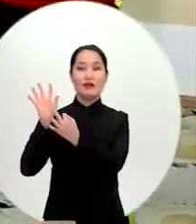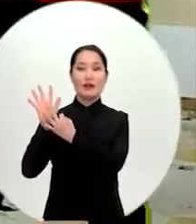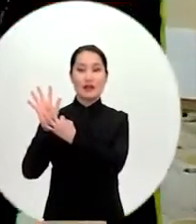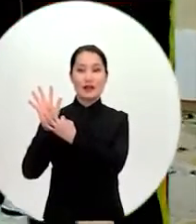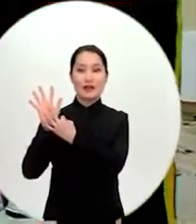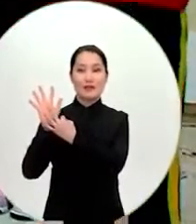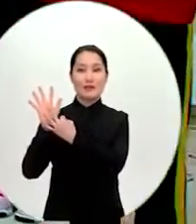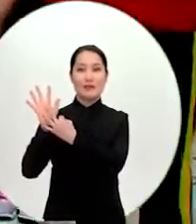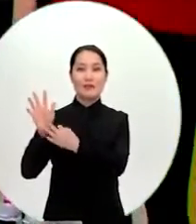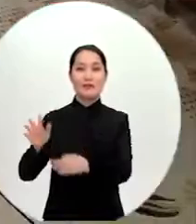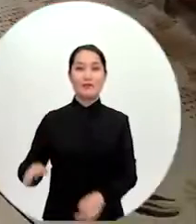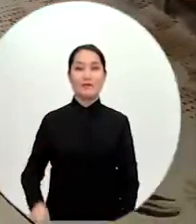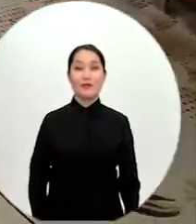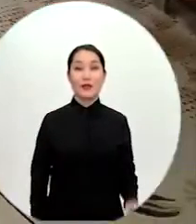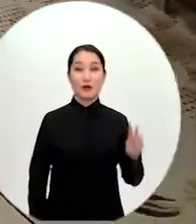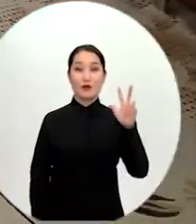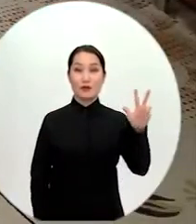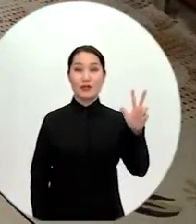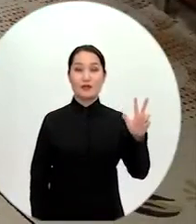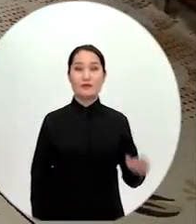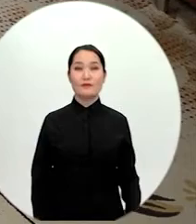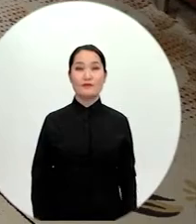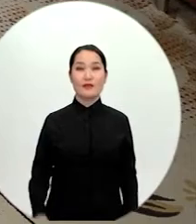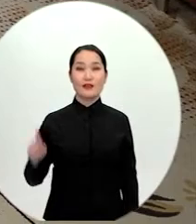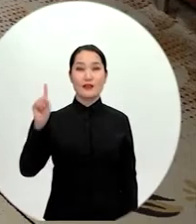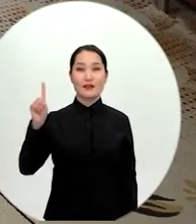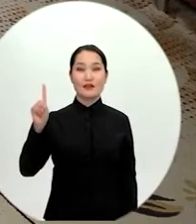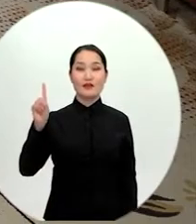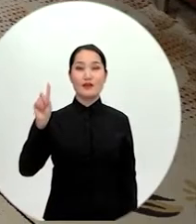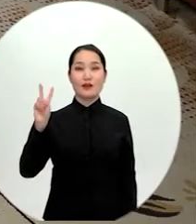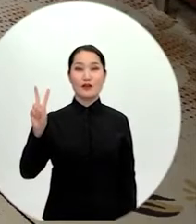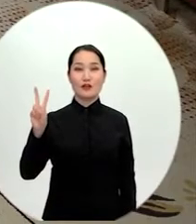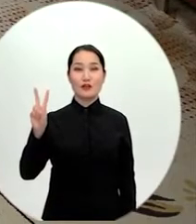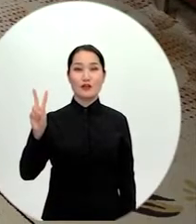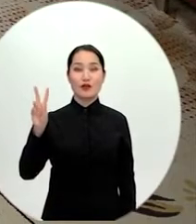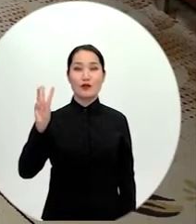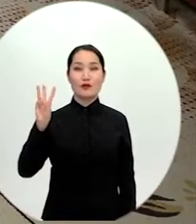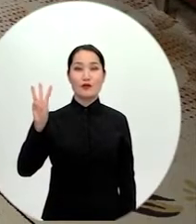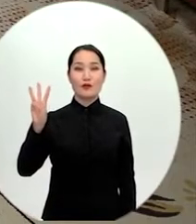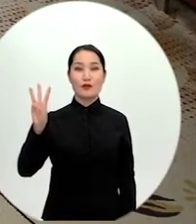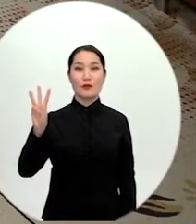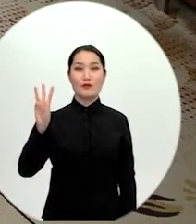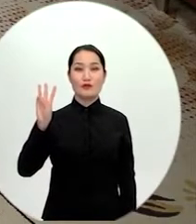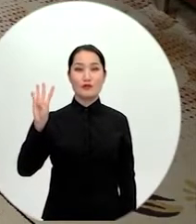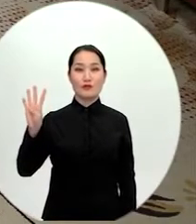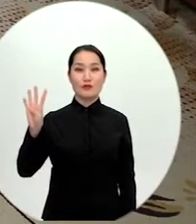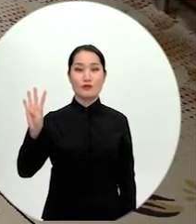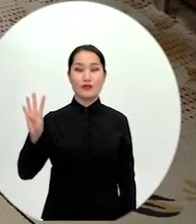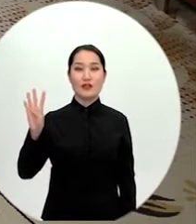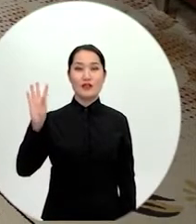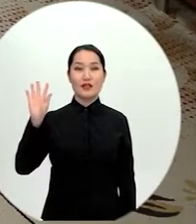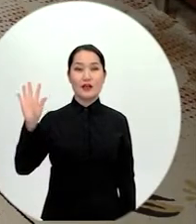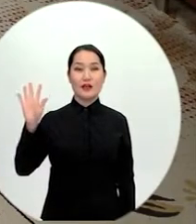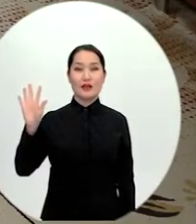7 8 3-р 8 дод дасгал 1 2 3